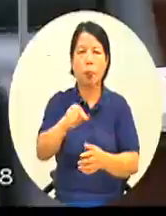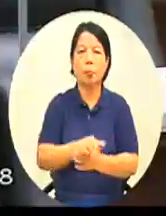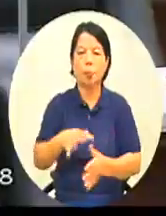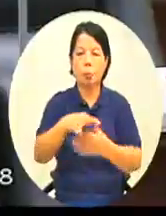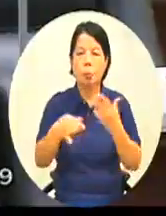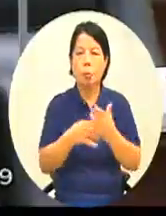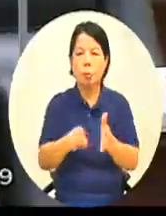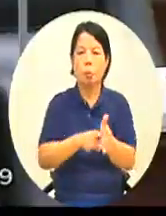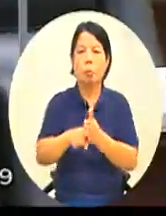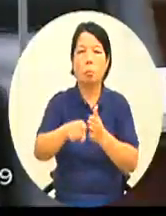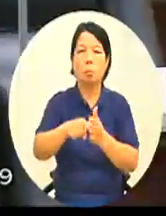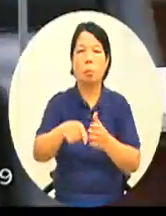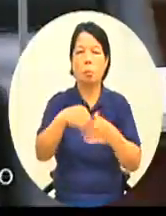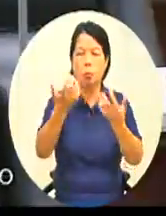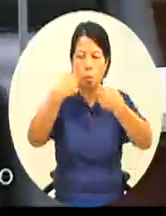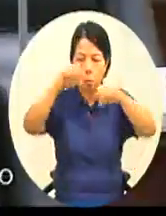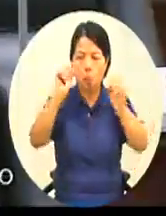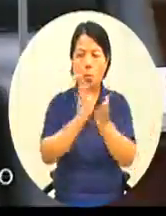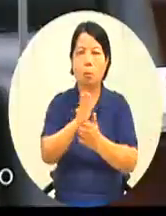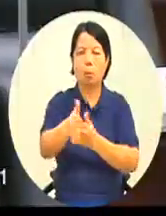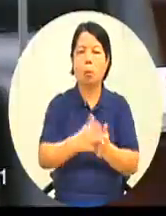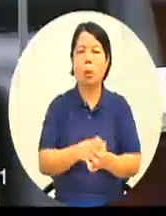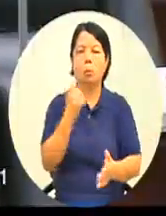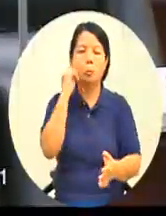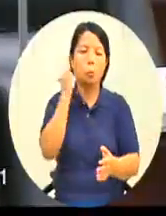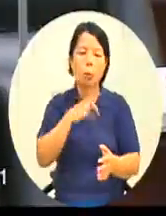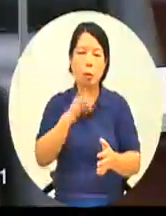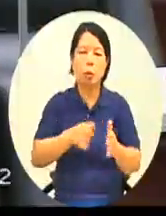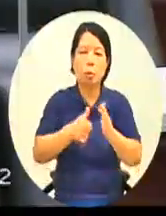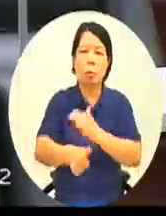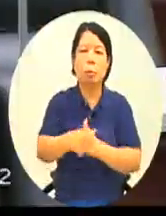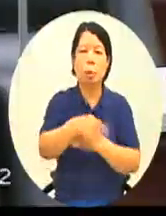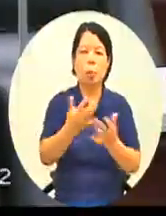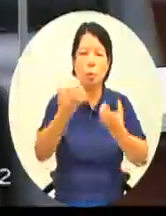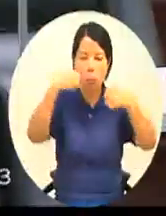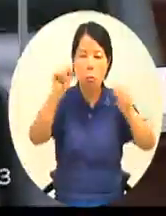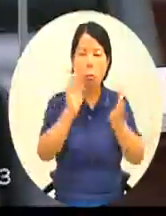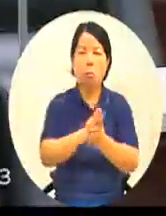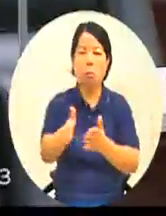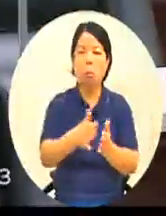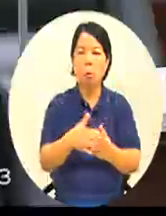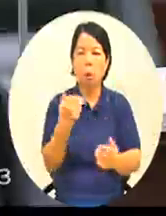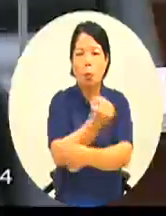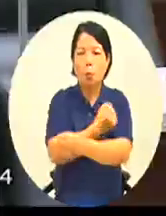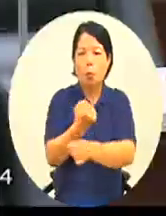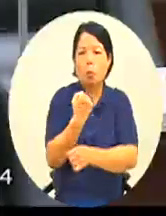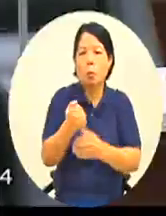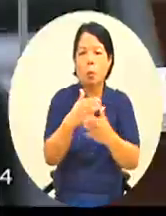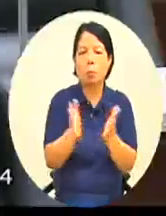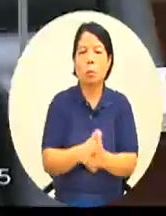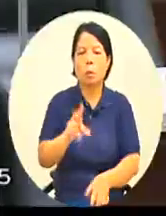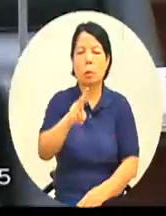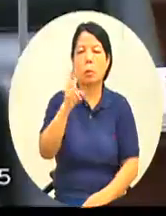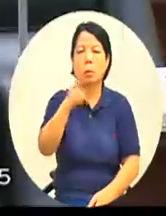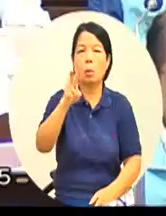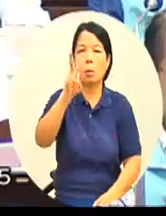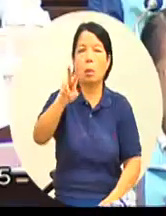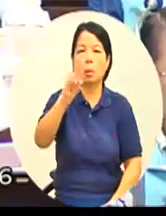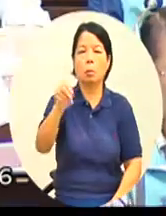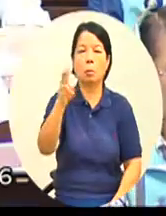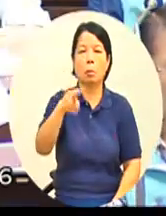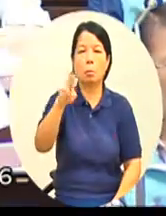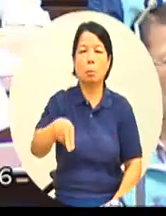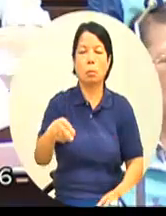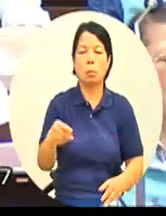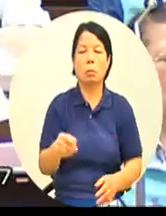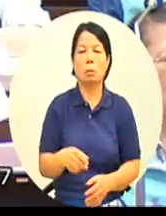学生孩子们毕业了，也许都不愿意投入这个产业，因为我毕业我要做这么劳力性，我还是 22K。 对，但是这个部分也